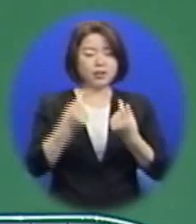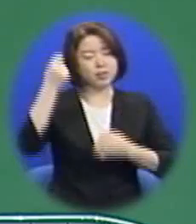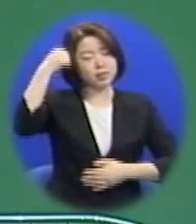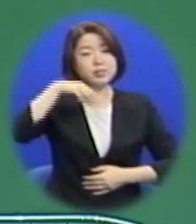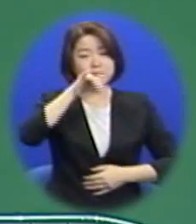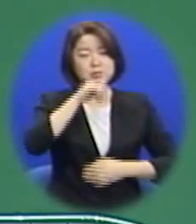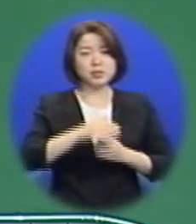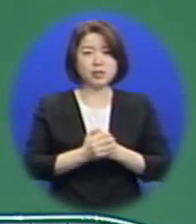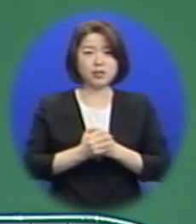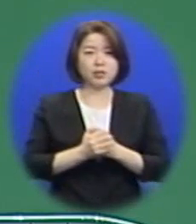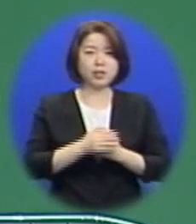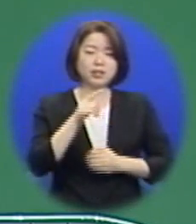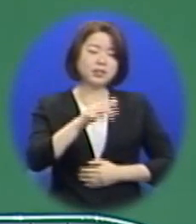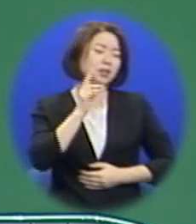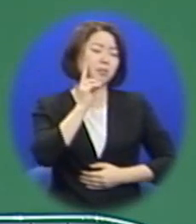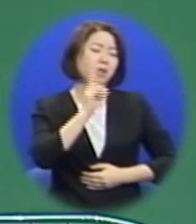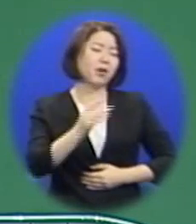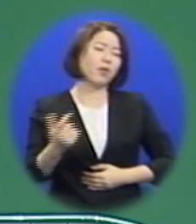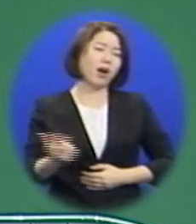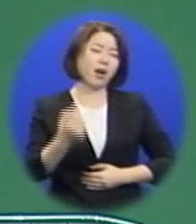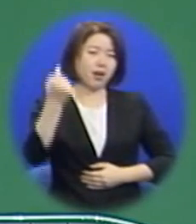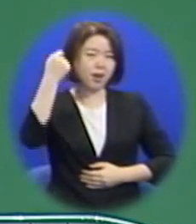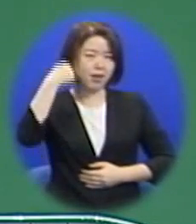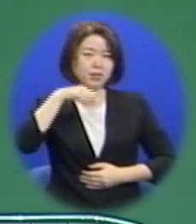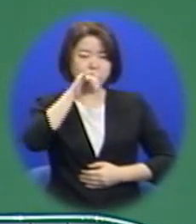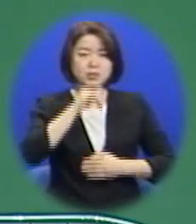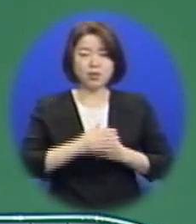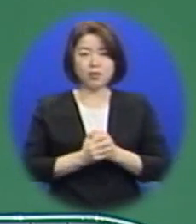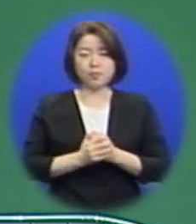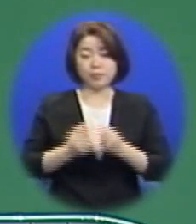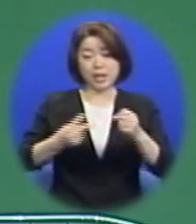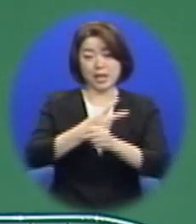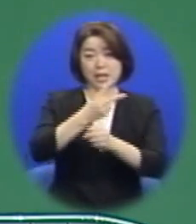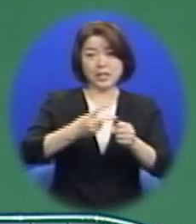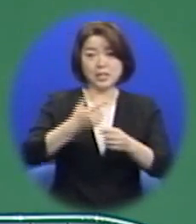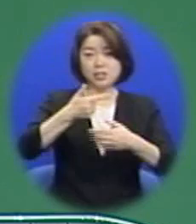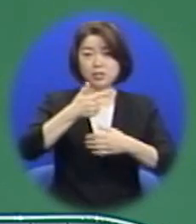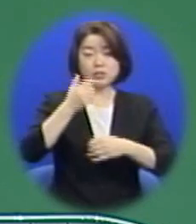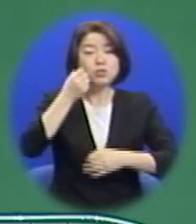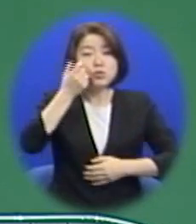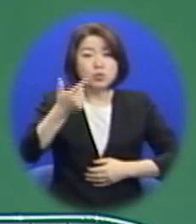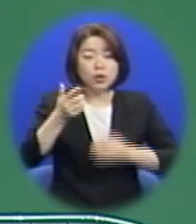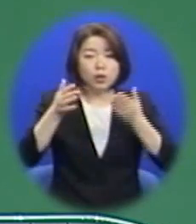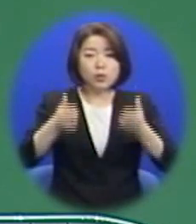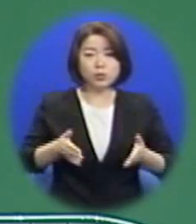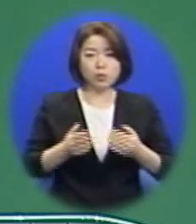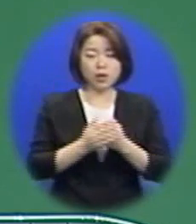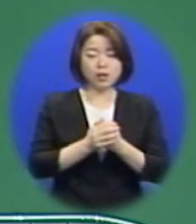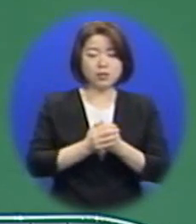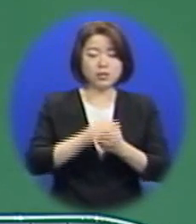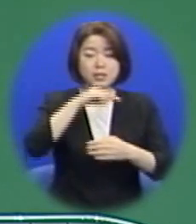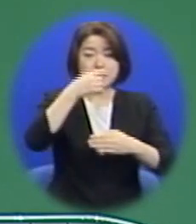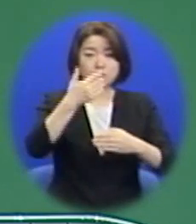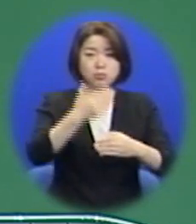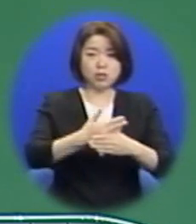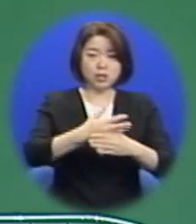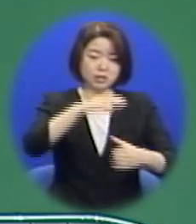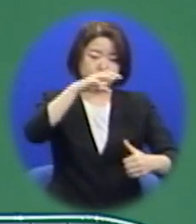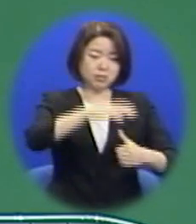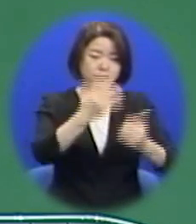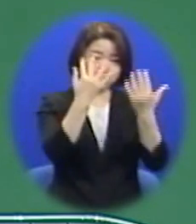그게 너무 강하게 왔어요. 2년 6개월 동안 북한이 억류된 것은 얼마나 힘들고 고통스러운